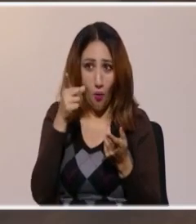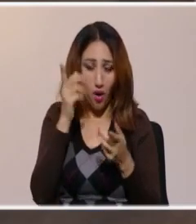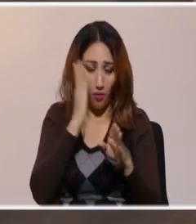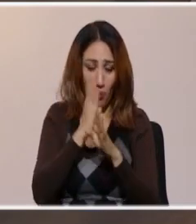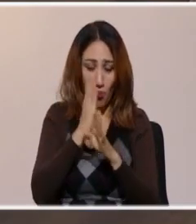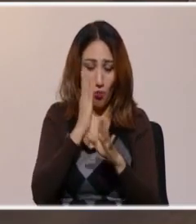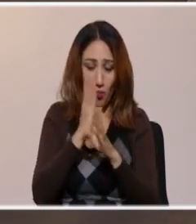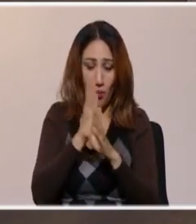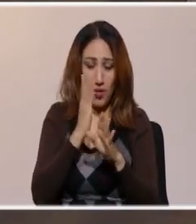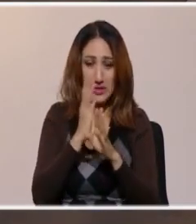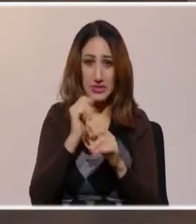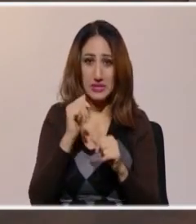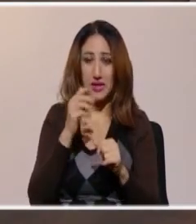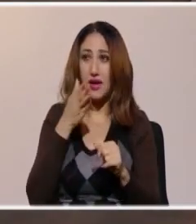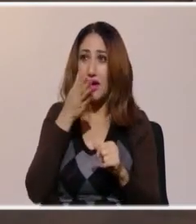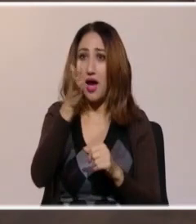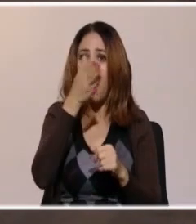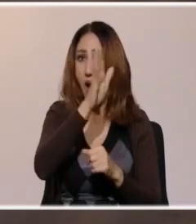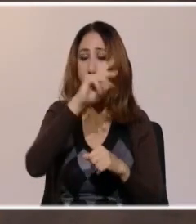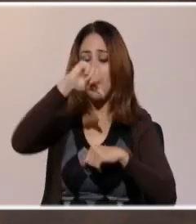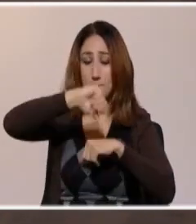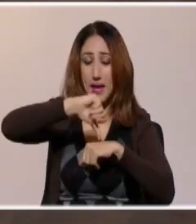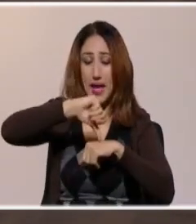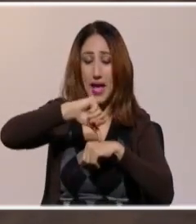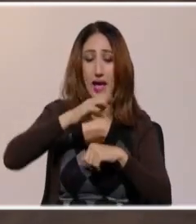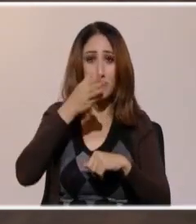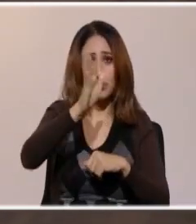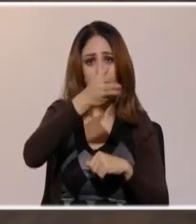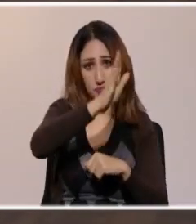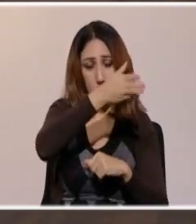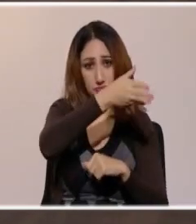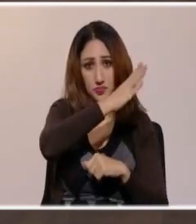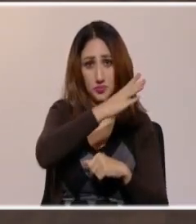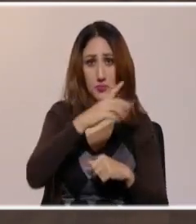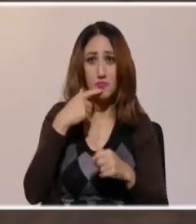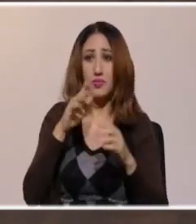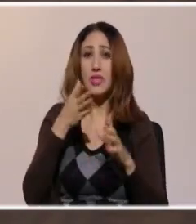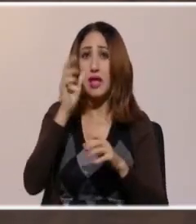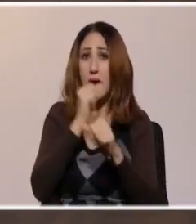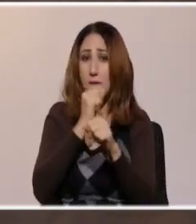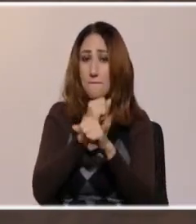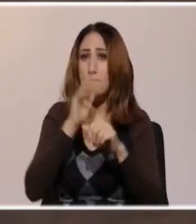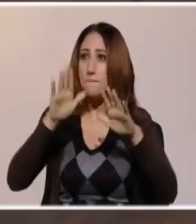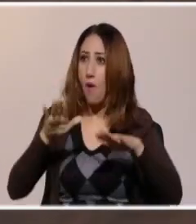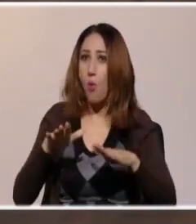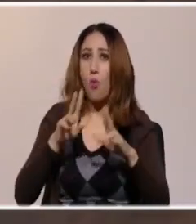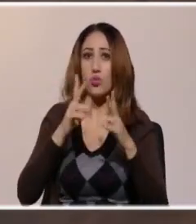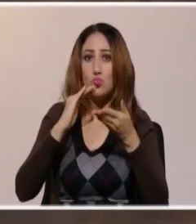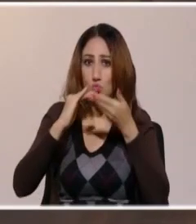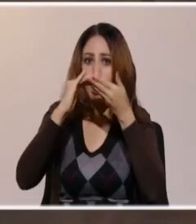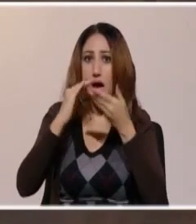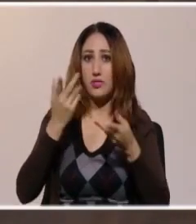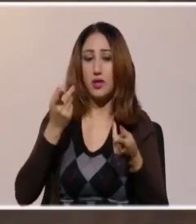عارف فرفوش في كل الاماكن، يعني هو في كل، قصدي في كل المجالات تلاقيه موجود. لو في